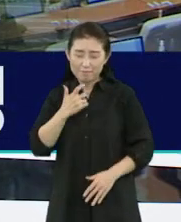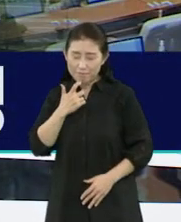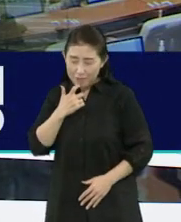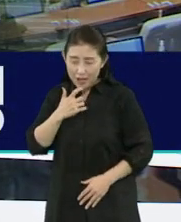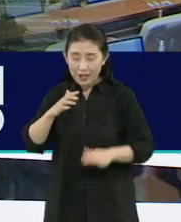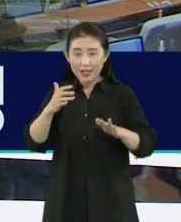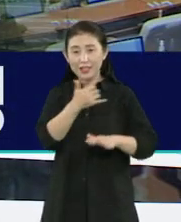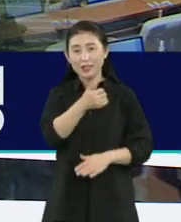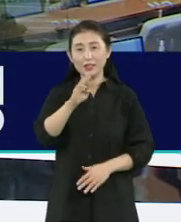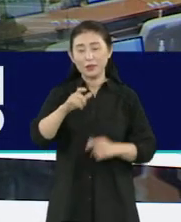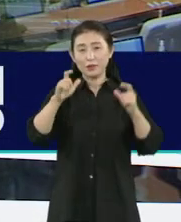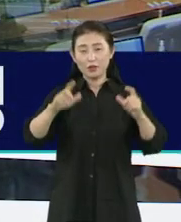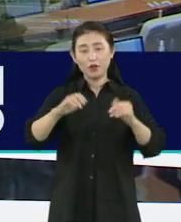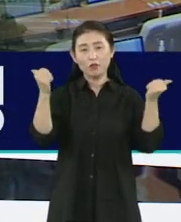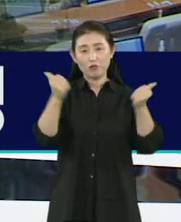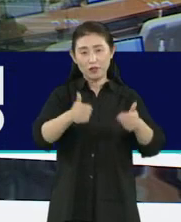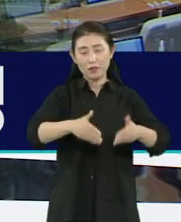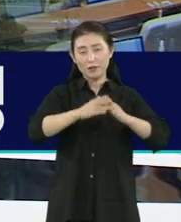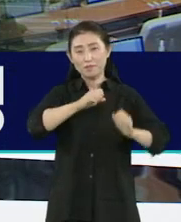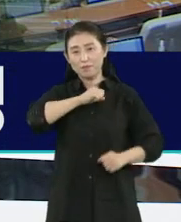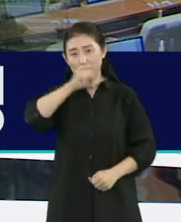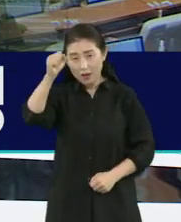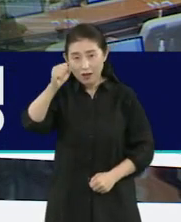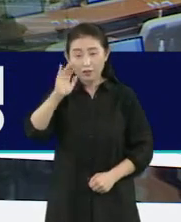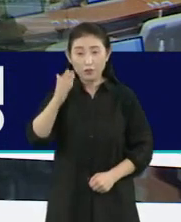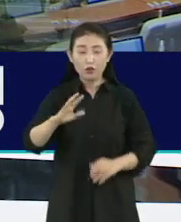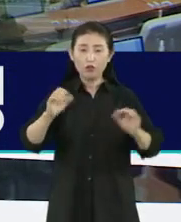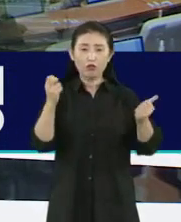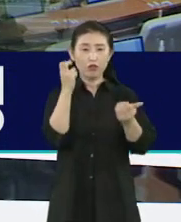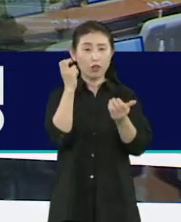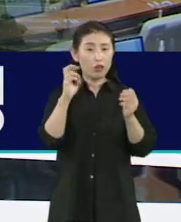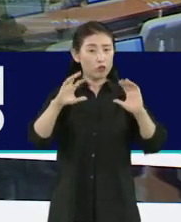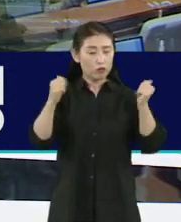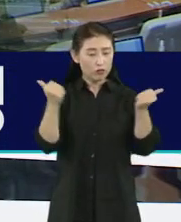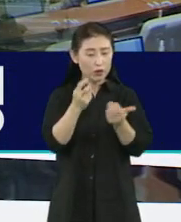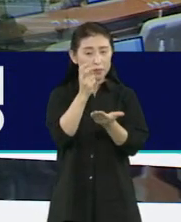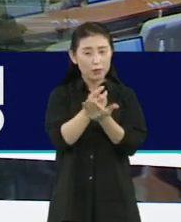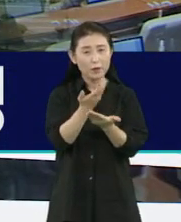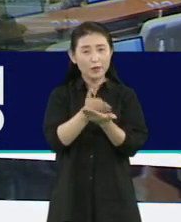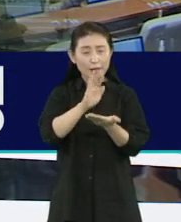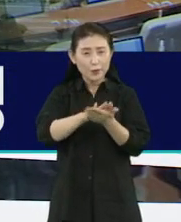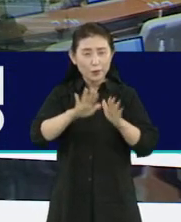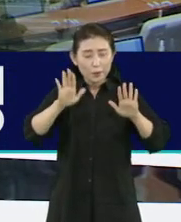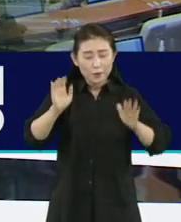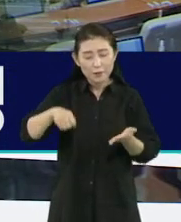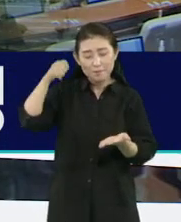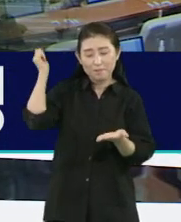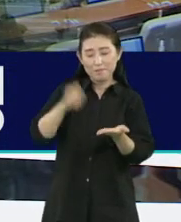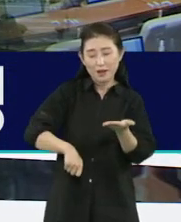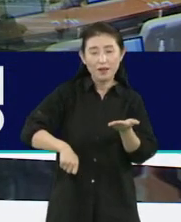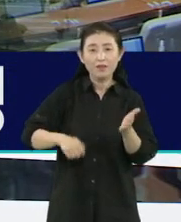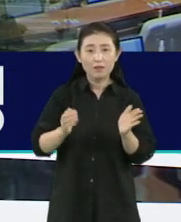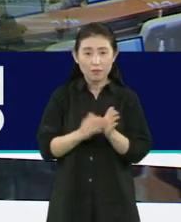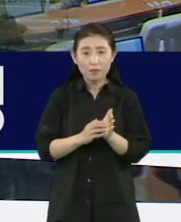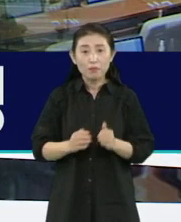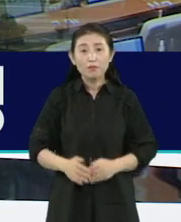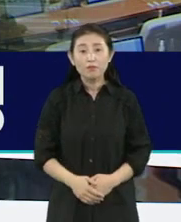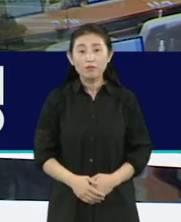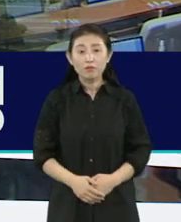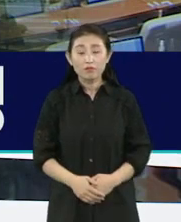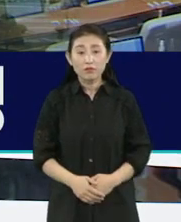됐습니다. 국회 세종의사당 설치를 위한 국회법 개정안이 우여곡절 끝에 오늘 국회 본회의를